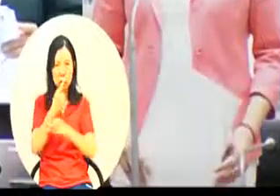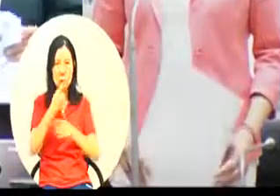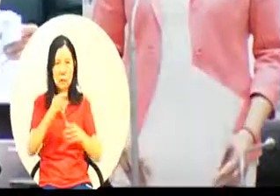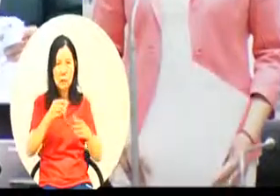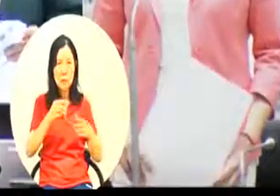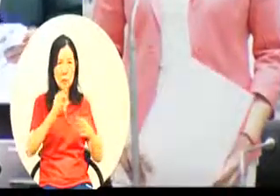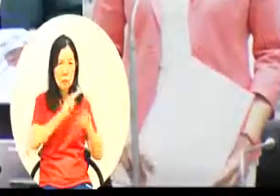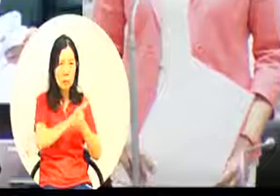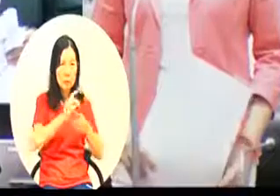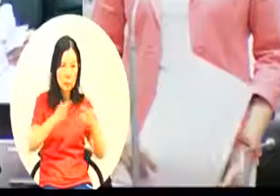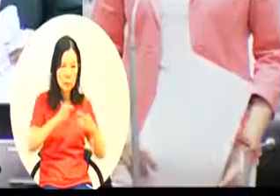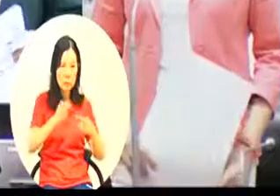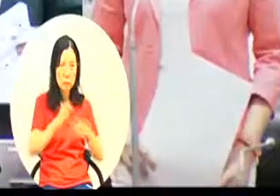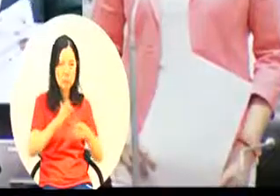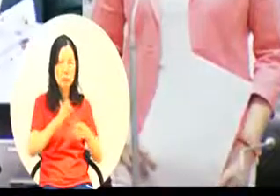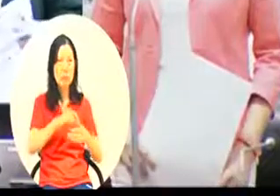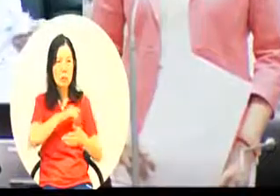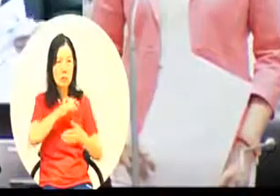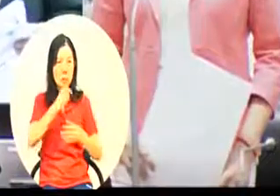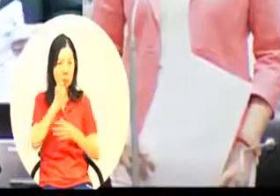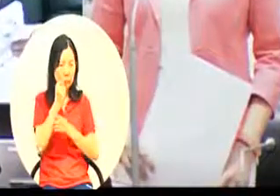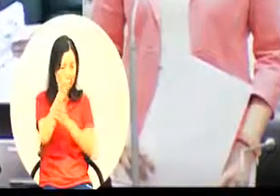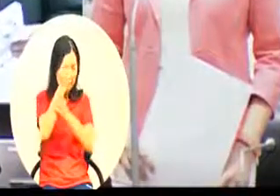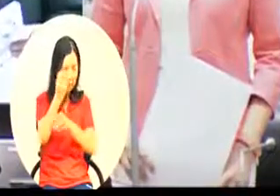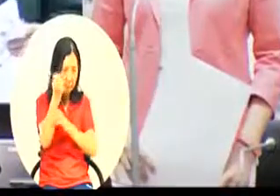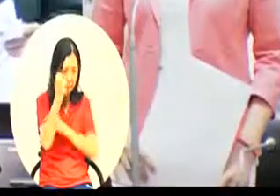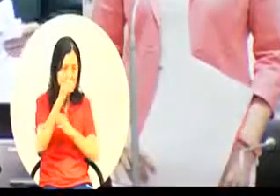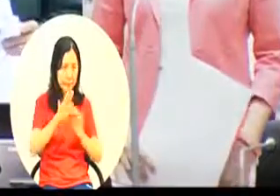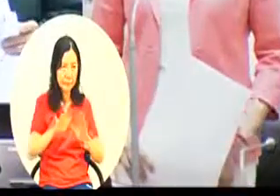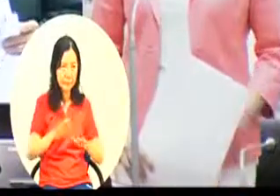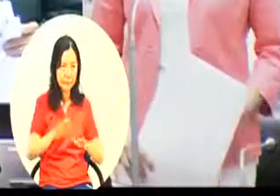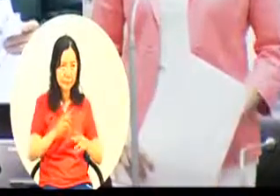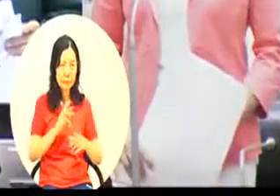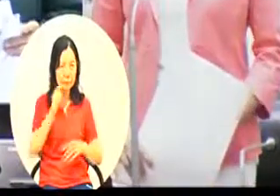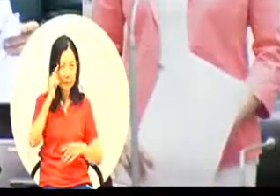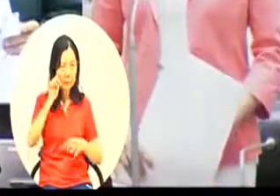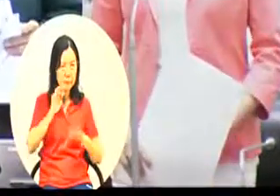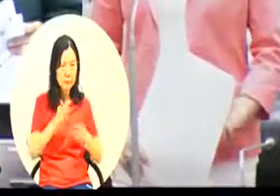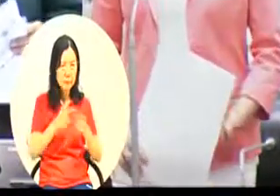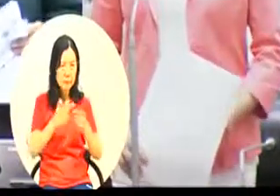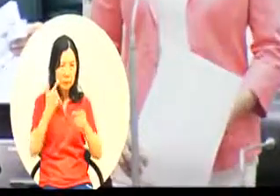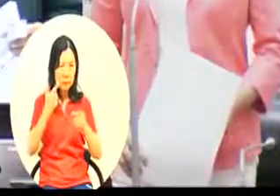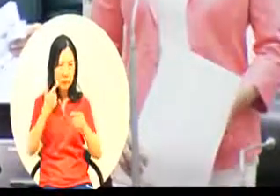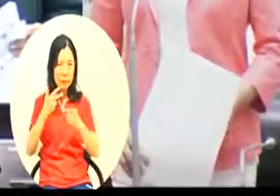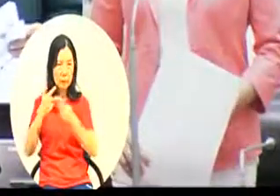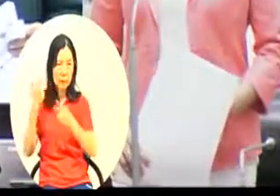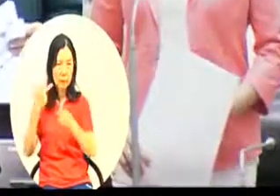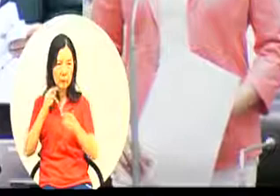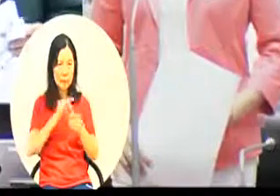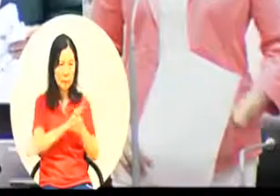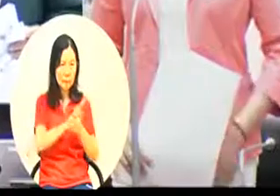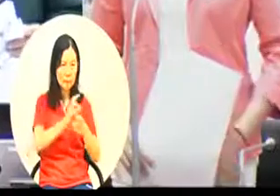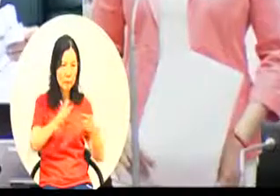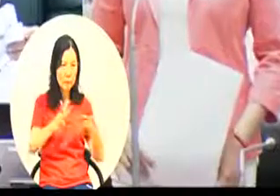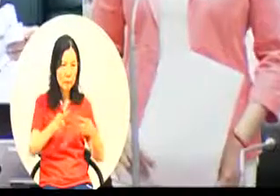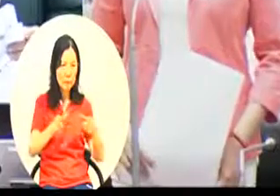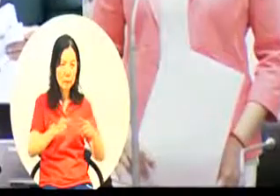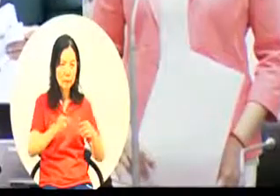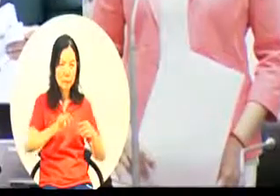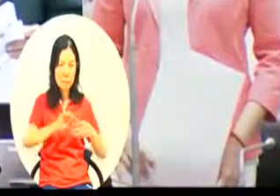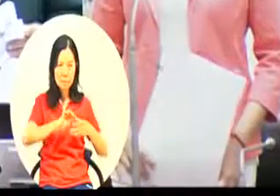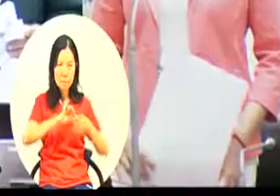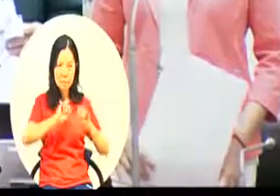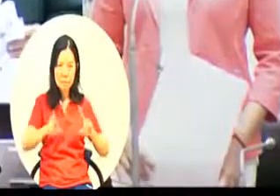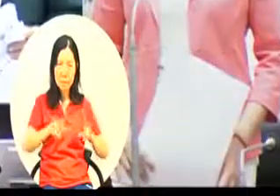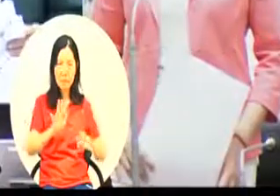是全力的支持。我想今天的林园跟6年、7年以前的林园，我想有很大的不